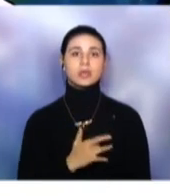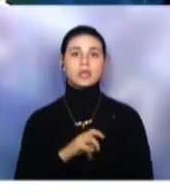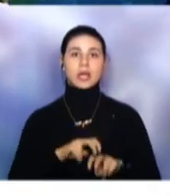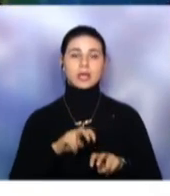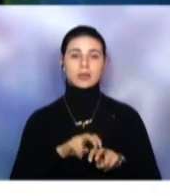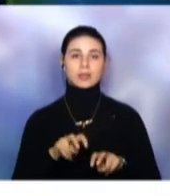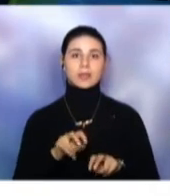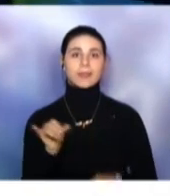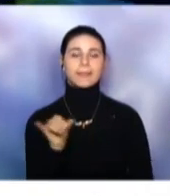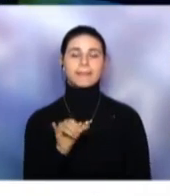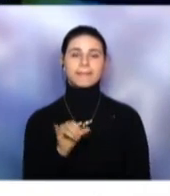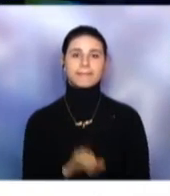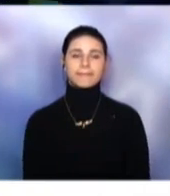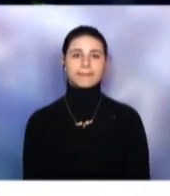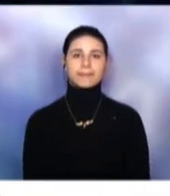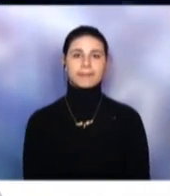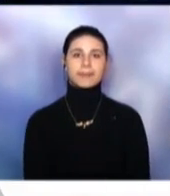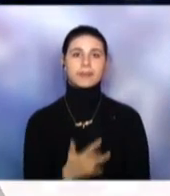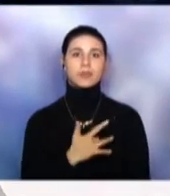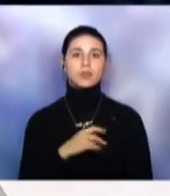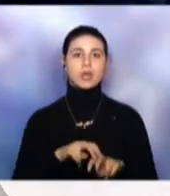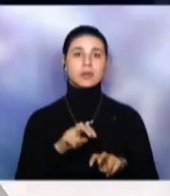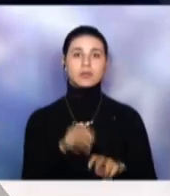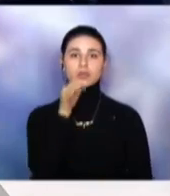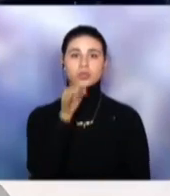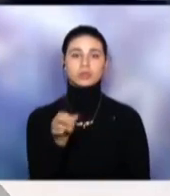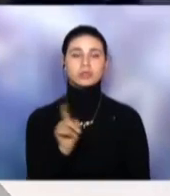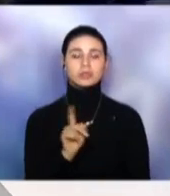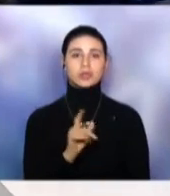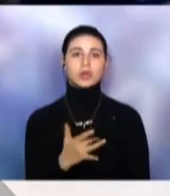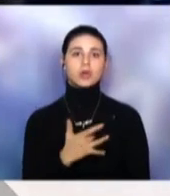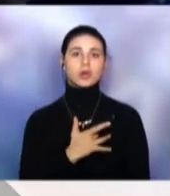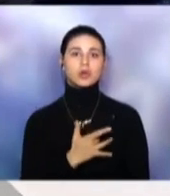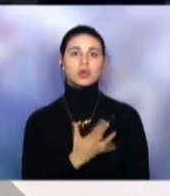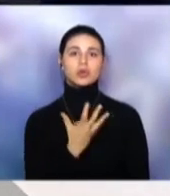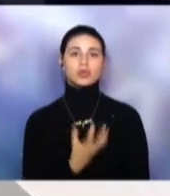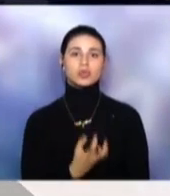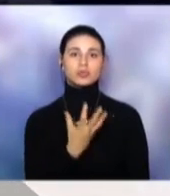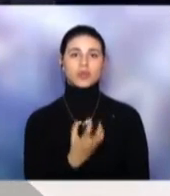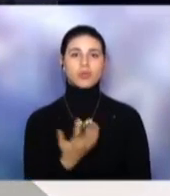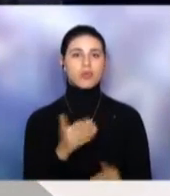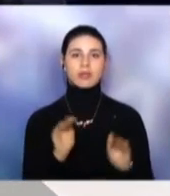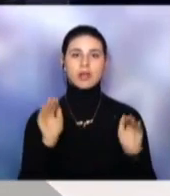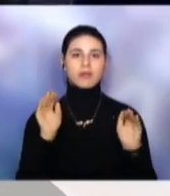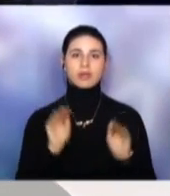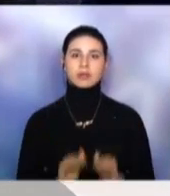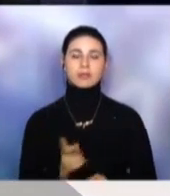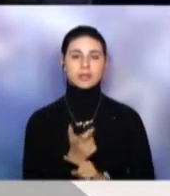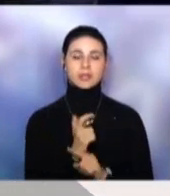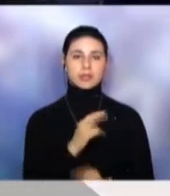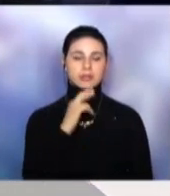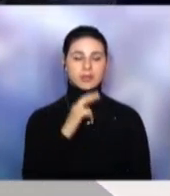კარდიოლოგებთან, სადაც კარდიოლოგებმა უთხრეს, რომ გულის კუმშვადობა არის დაქვეითებული,